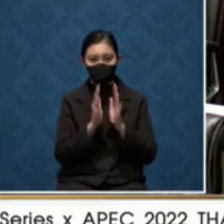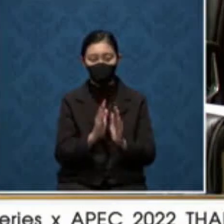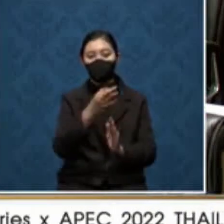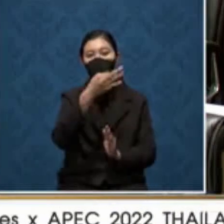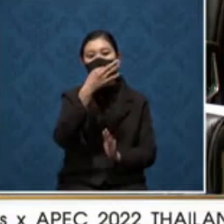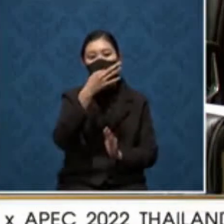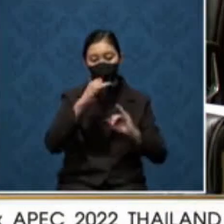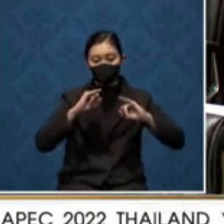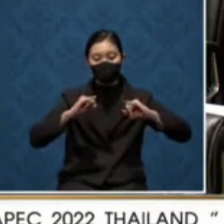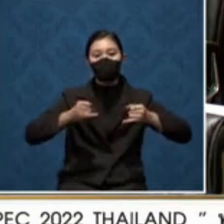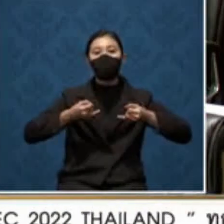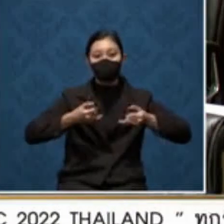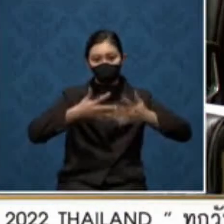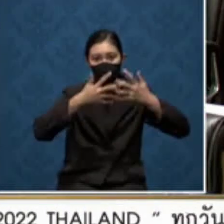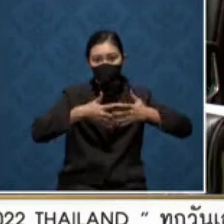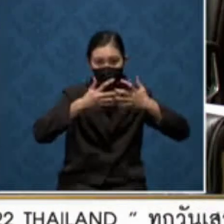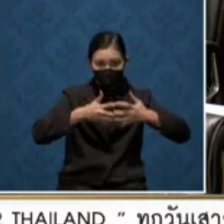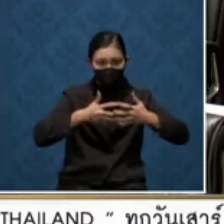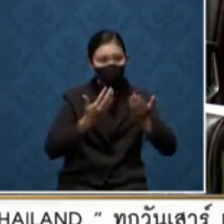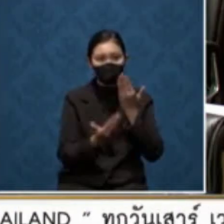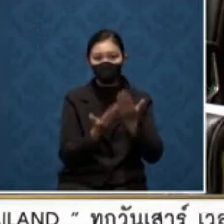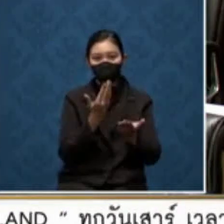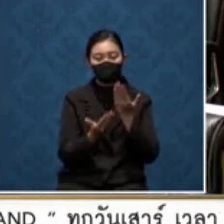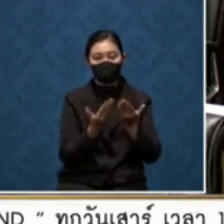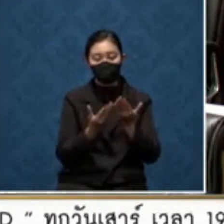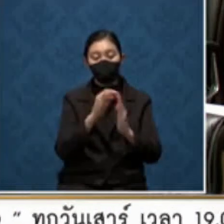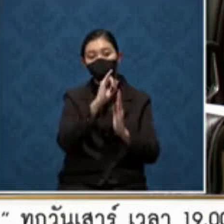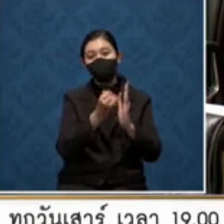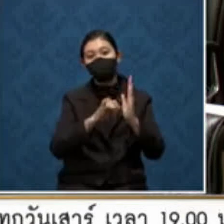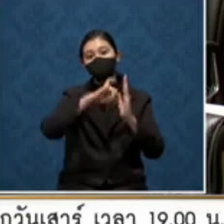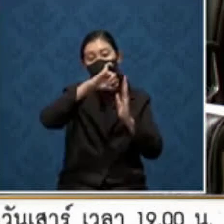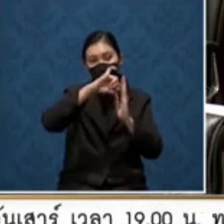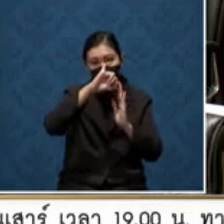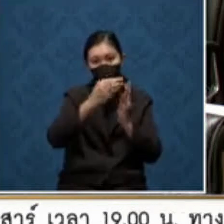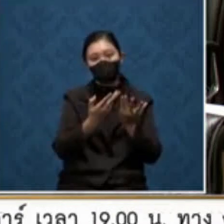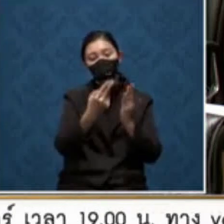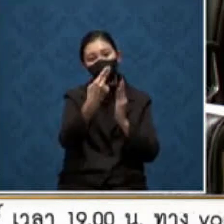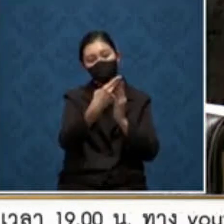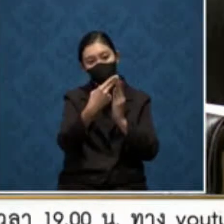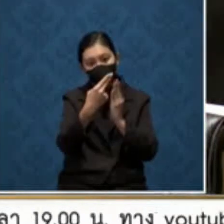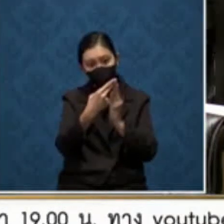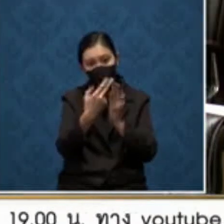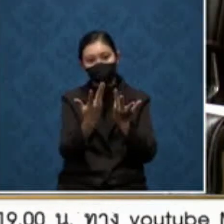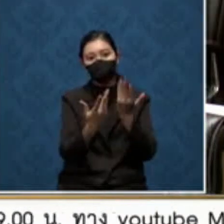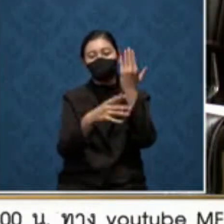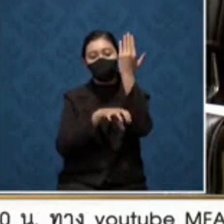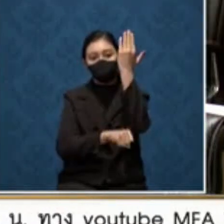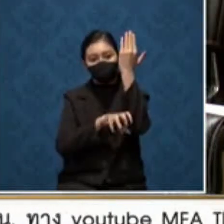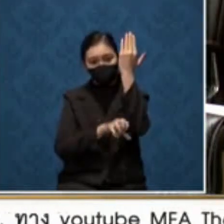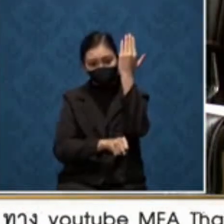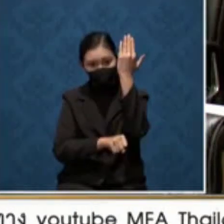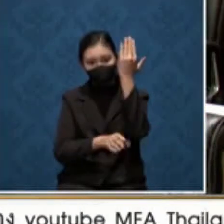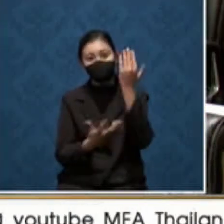ระสวงฉบับมะวาดเพระว่าการกำหนดกำลังการผลิขั้นต่ำไ้ที่ 3 มือลตต่วัน